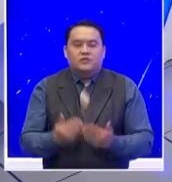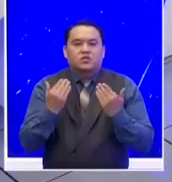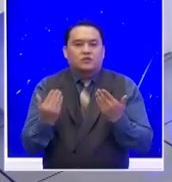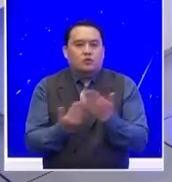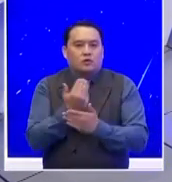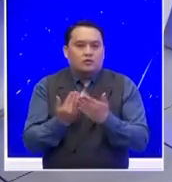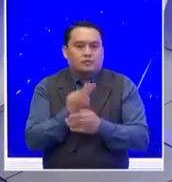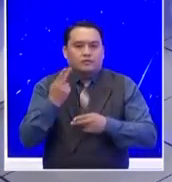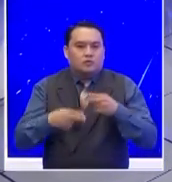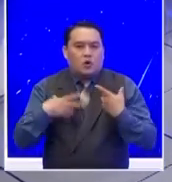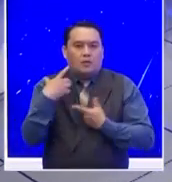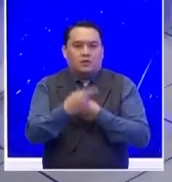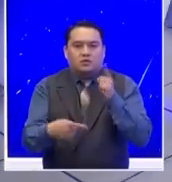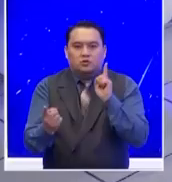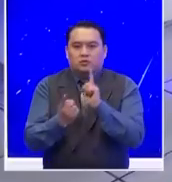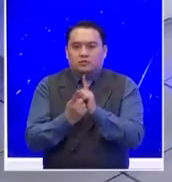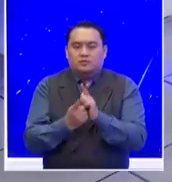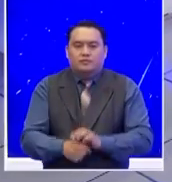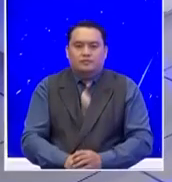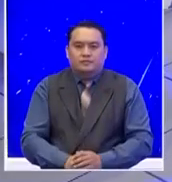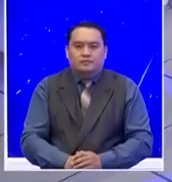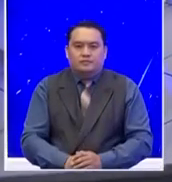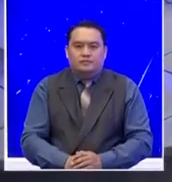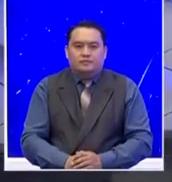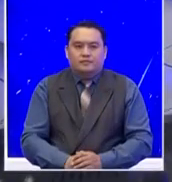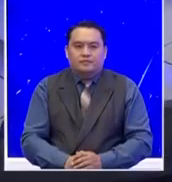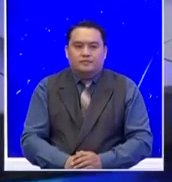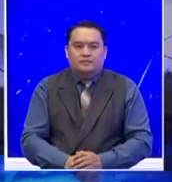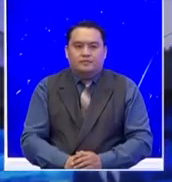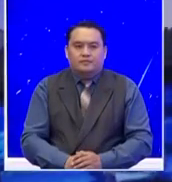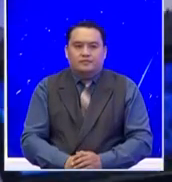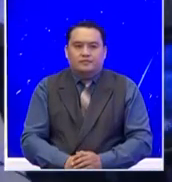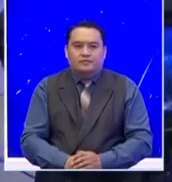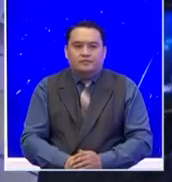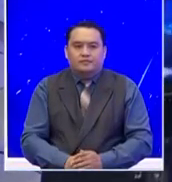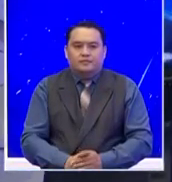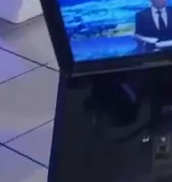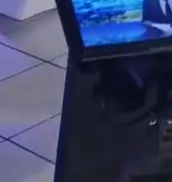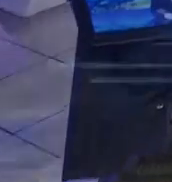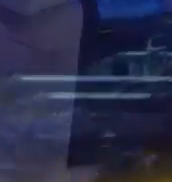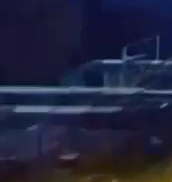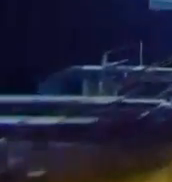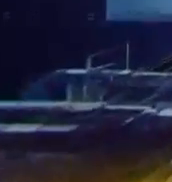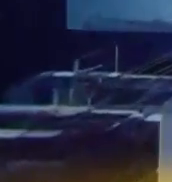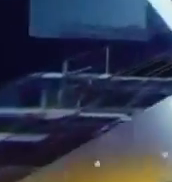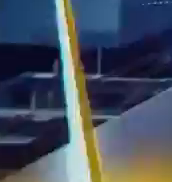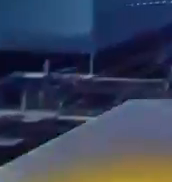Это была вся информация к этому часу. Спасибо за внимание. До свидания. Thank you.